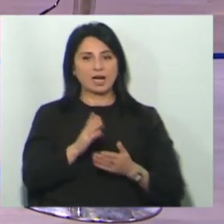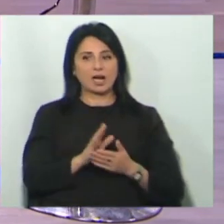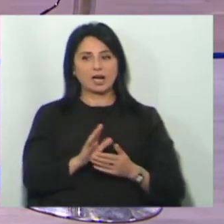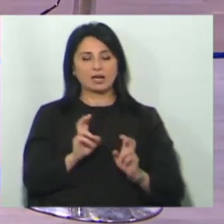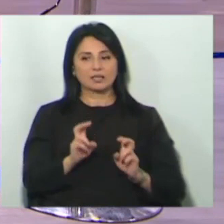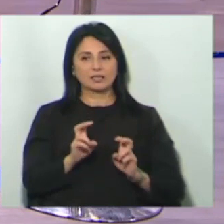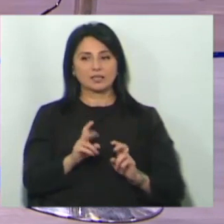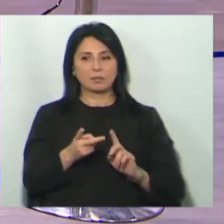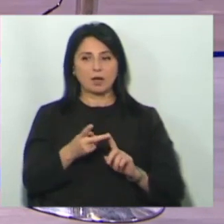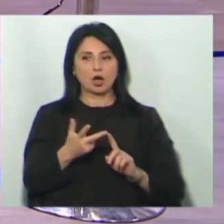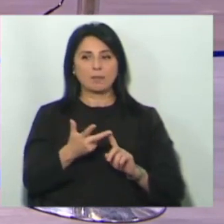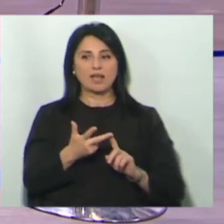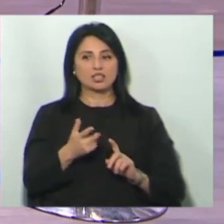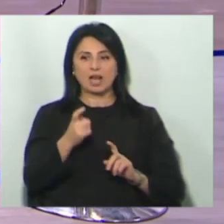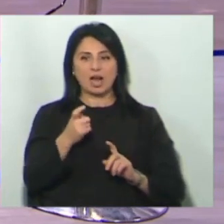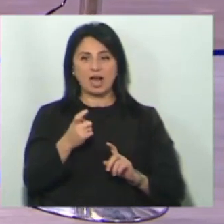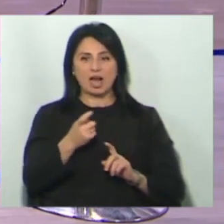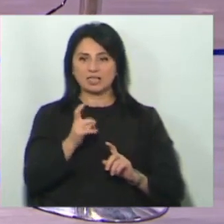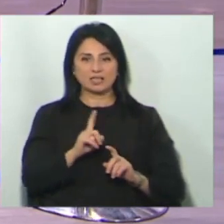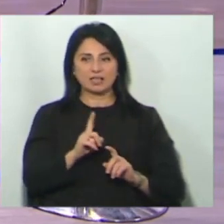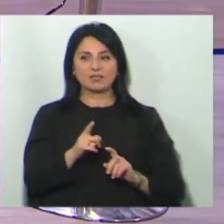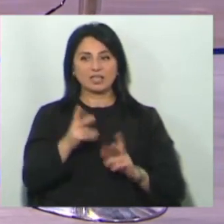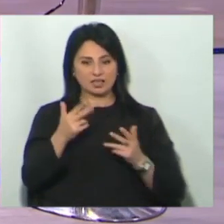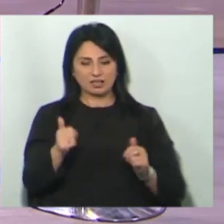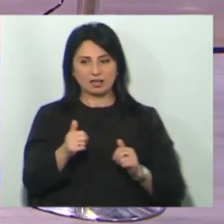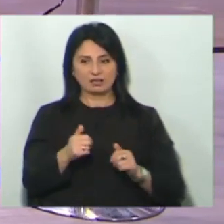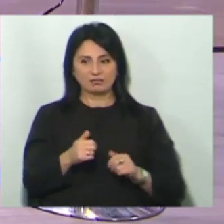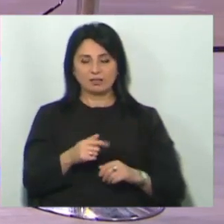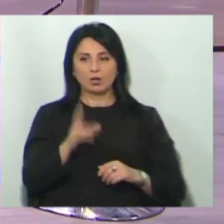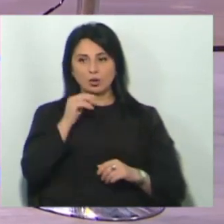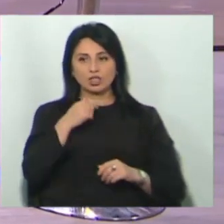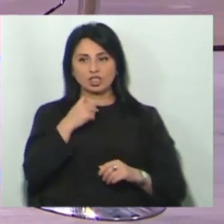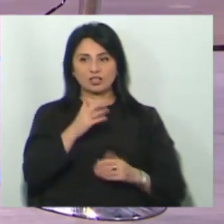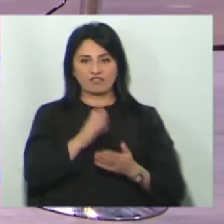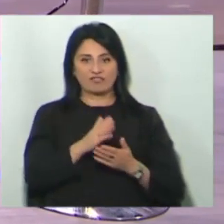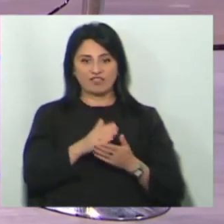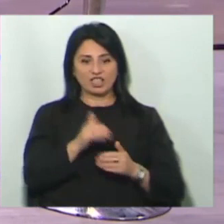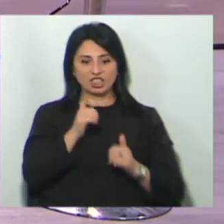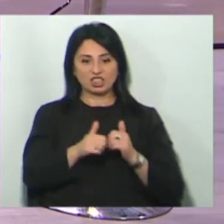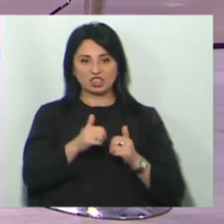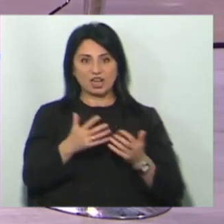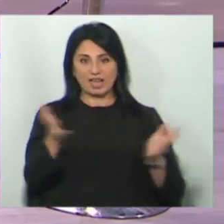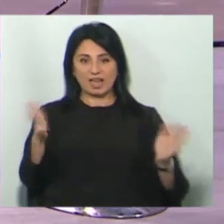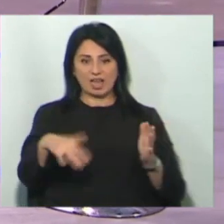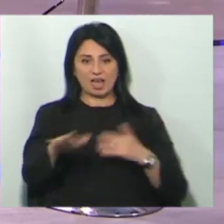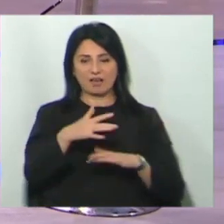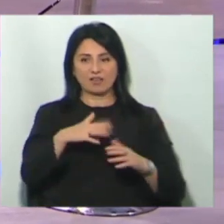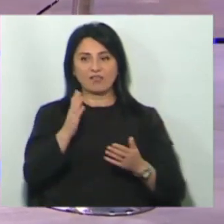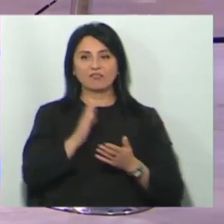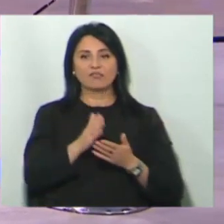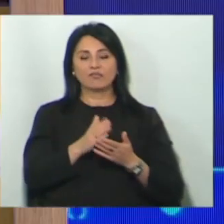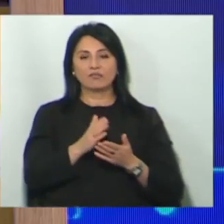გახლავთ მეორე და მეასე ხარისხოვანი საკითხი. დიახ, როდესაც ჩვენ ვიმყოფებით უფრო ხშირად ღია სივრცეში,